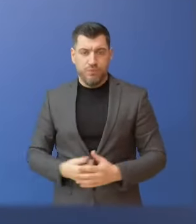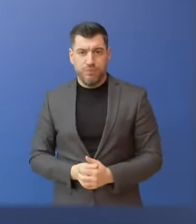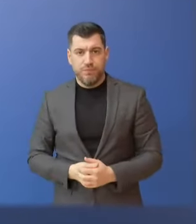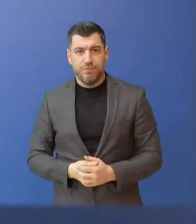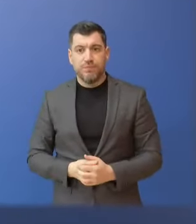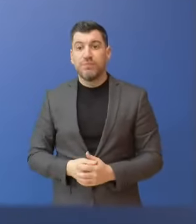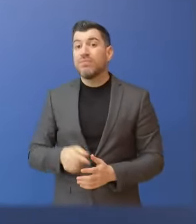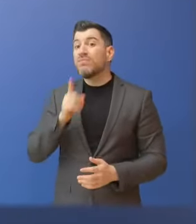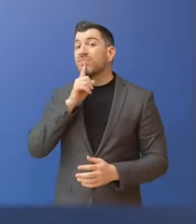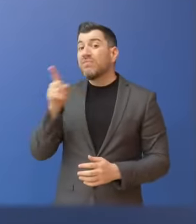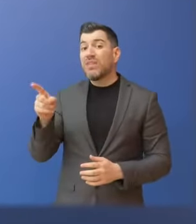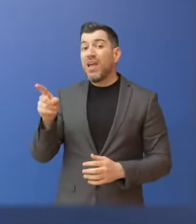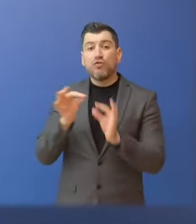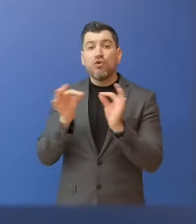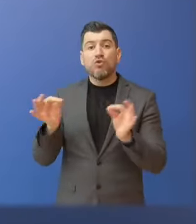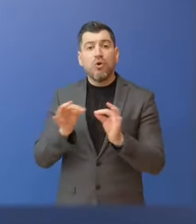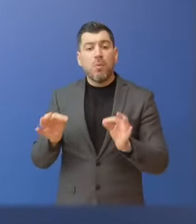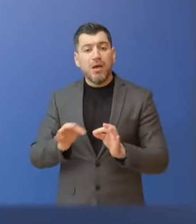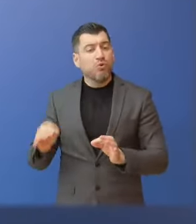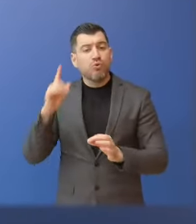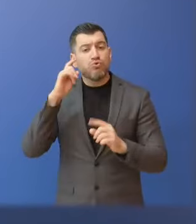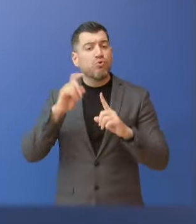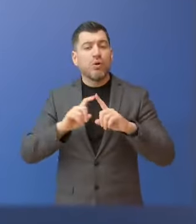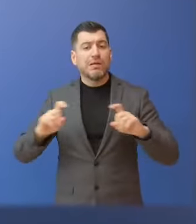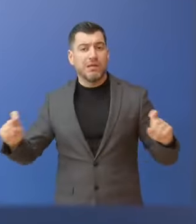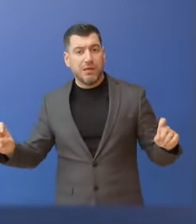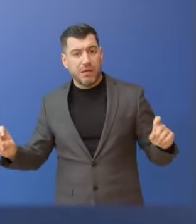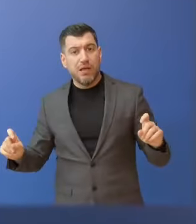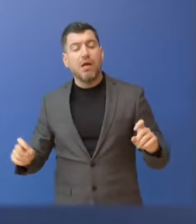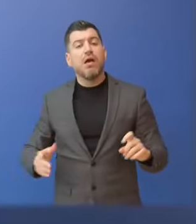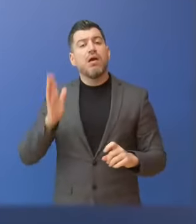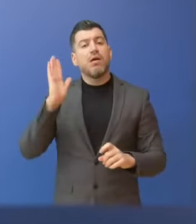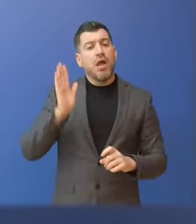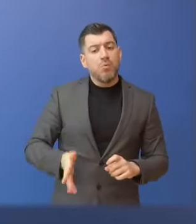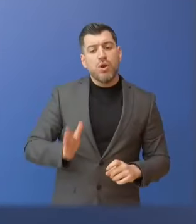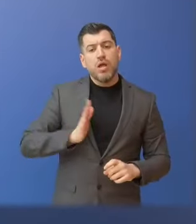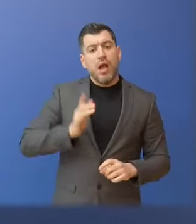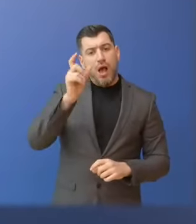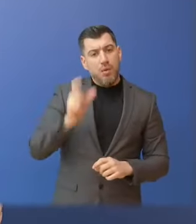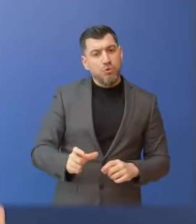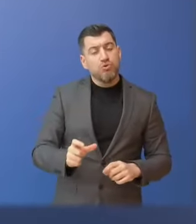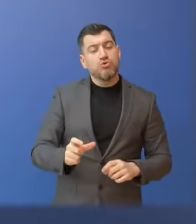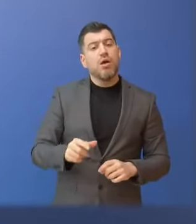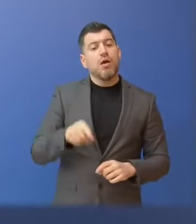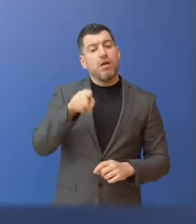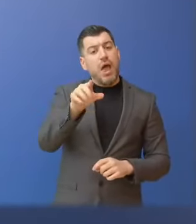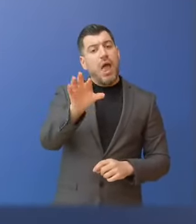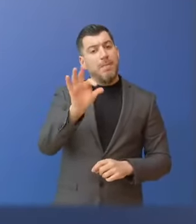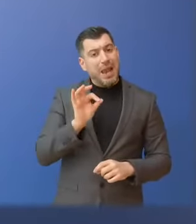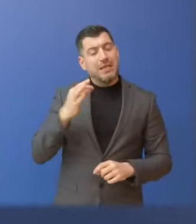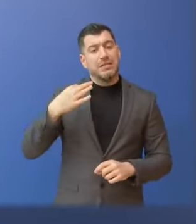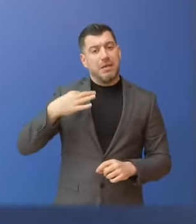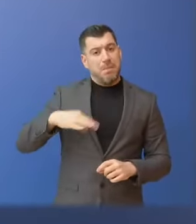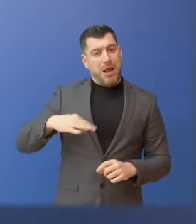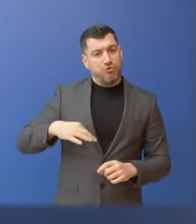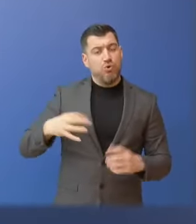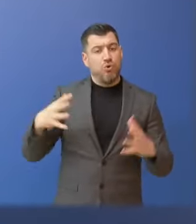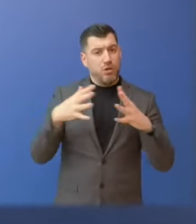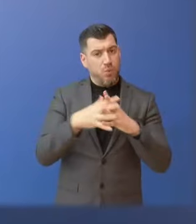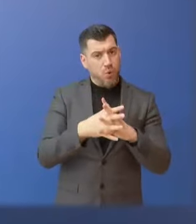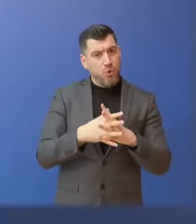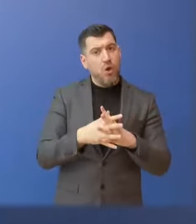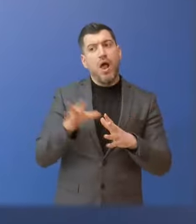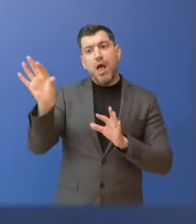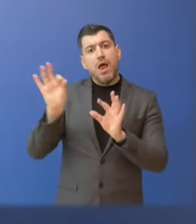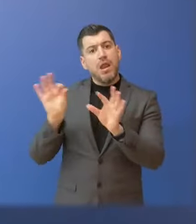αυτών των δυνατοτήτων συμπληρώνει την εισαγωγή του πράσινου τιμολόγου τιμολογίου η οποία λειτουργεί επιτυχημένα από